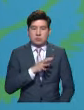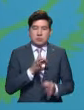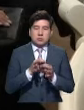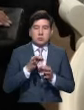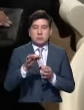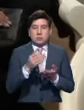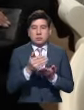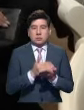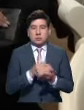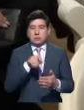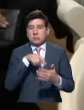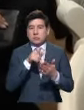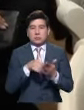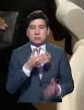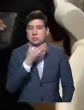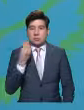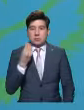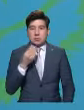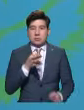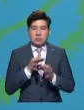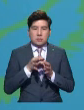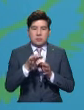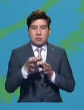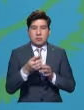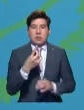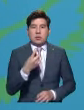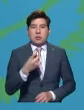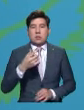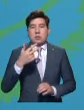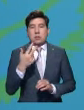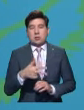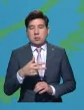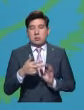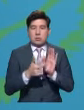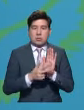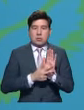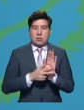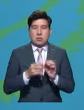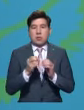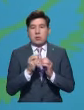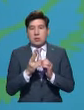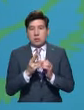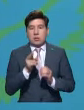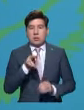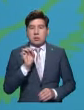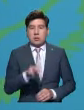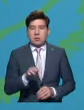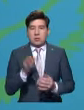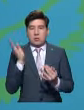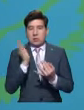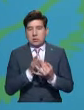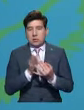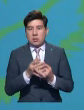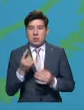дейін жауап жоқ. Облыс бойынша 138 фракцияның мүшелерінің 12 депутаты бірінші жартыжылдықта бірде-бір